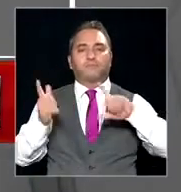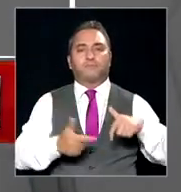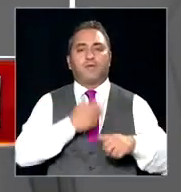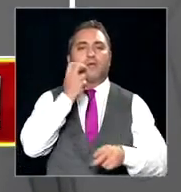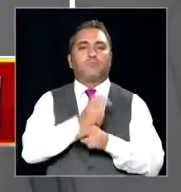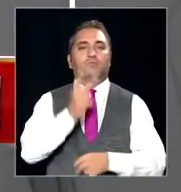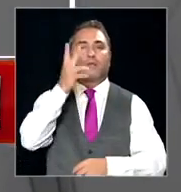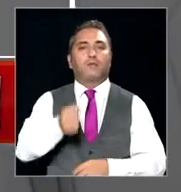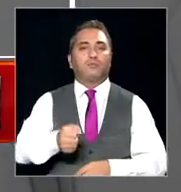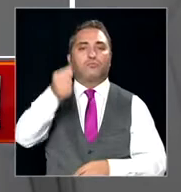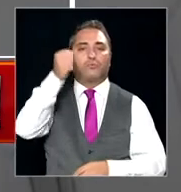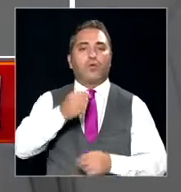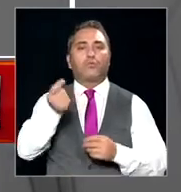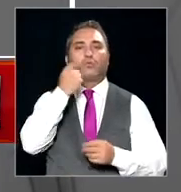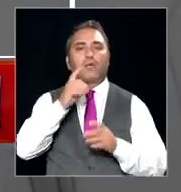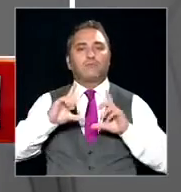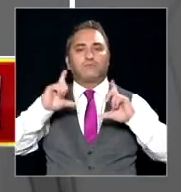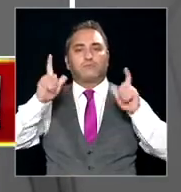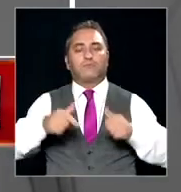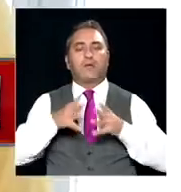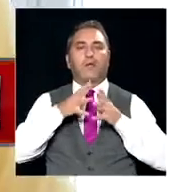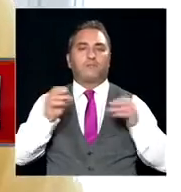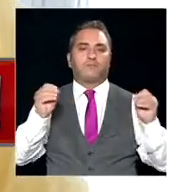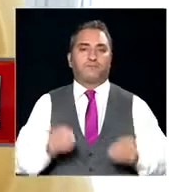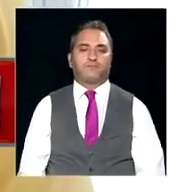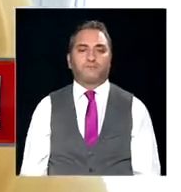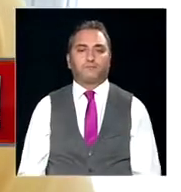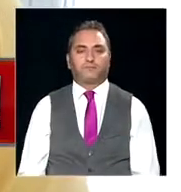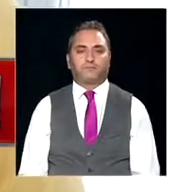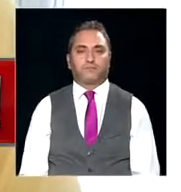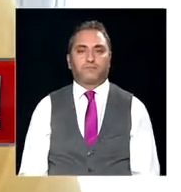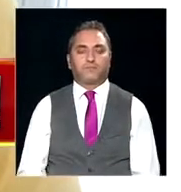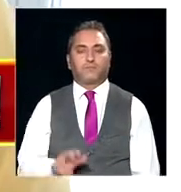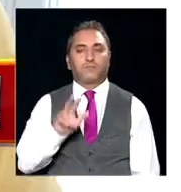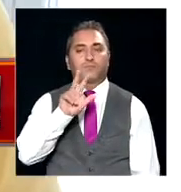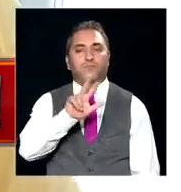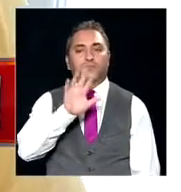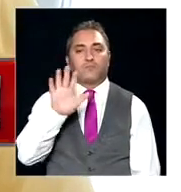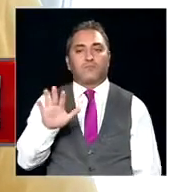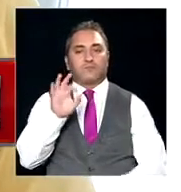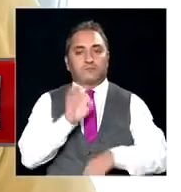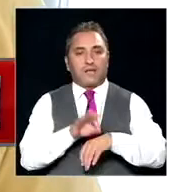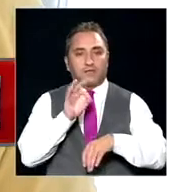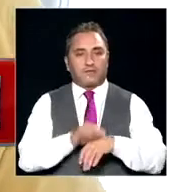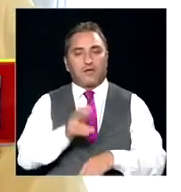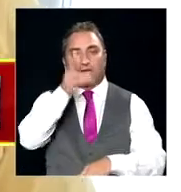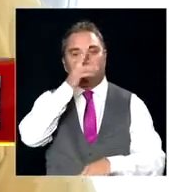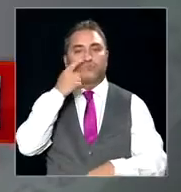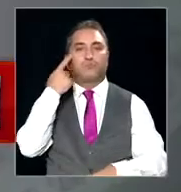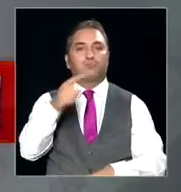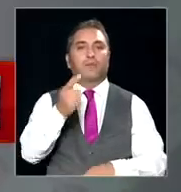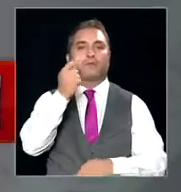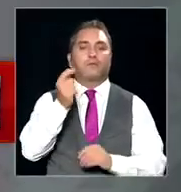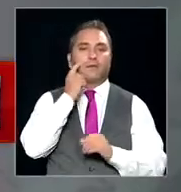kuru yemişi çalıp kayıplara karıştılar. 35 dakikalık bir sürede bizim zararımız 300 bin lira. Bu da çok büyük bir